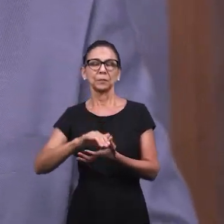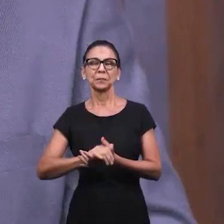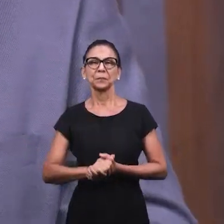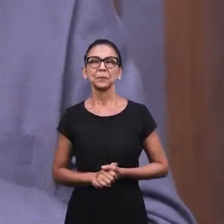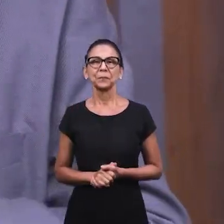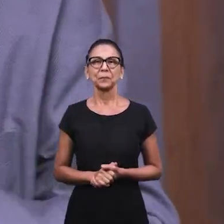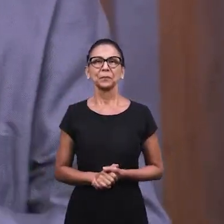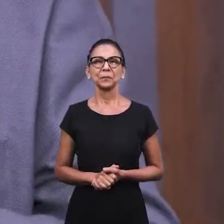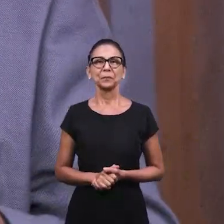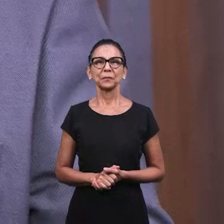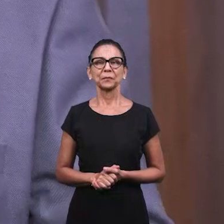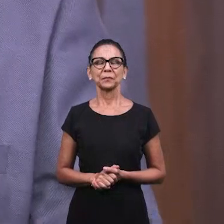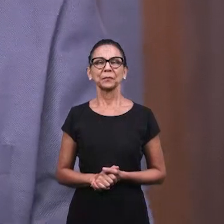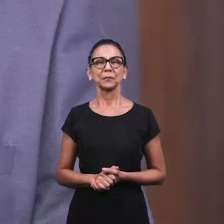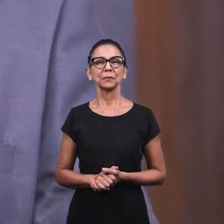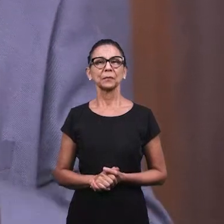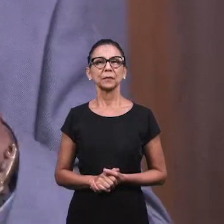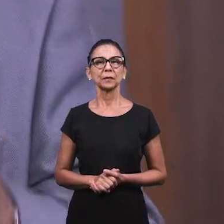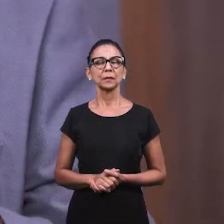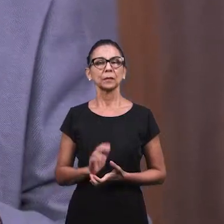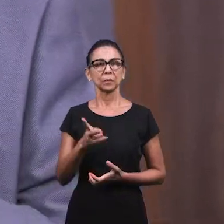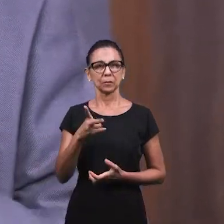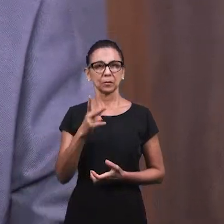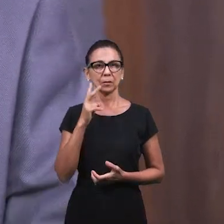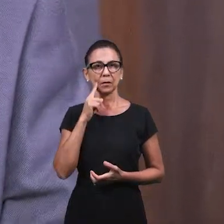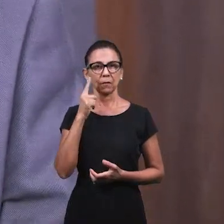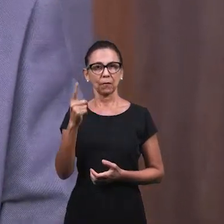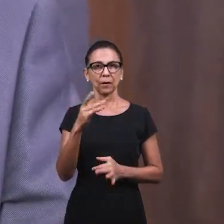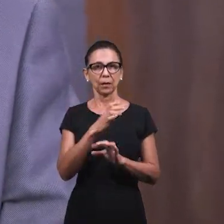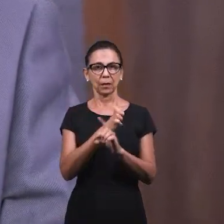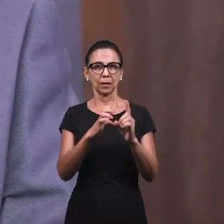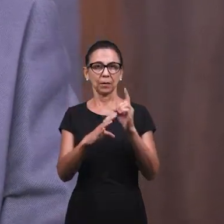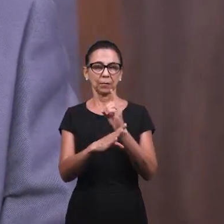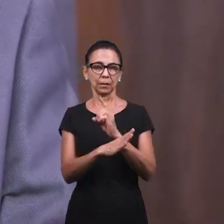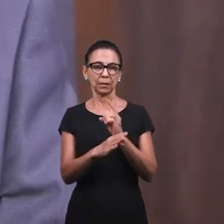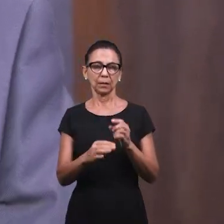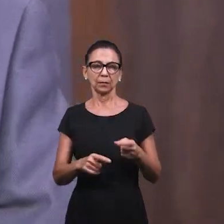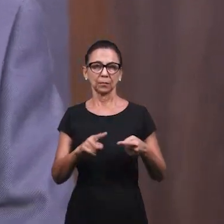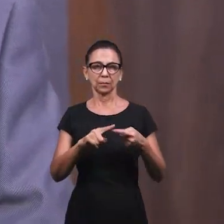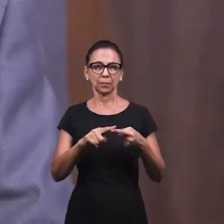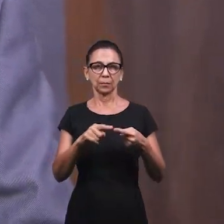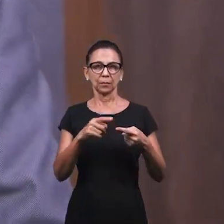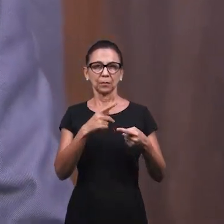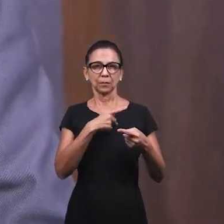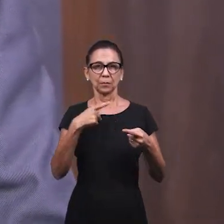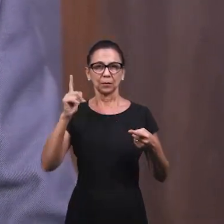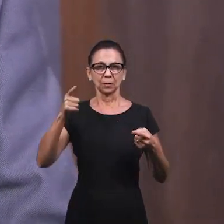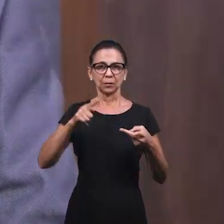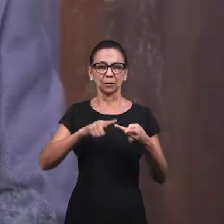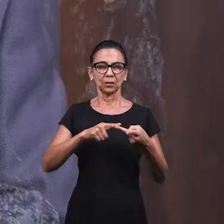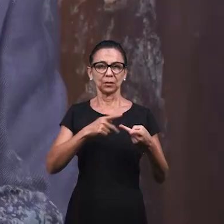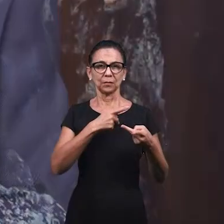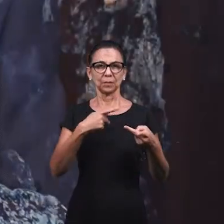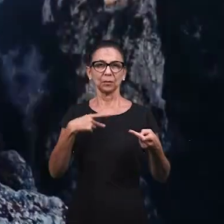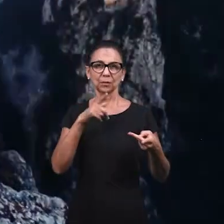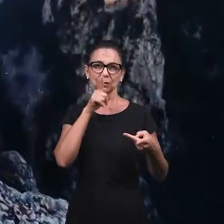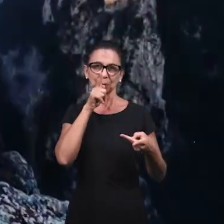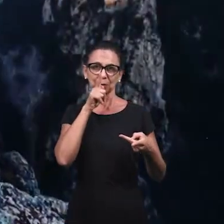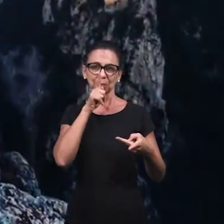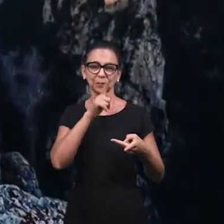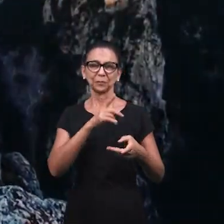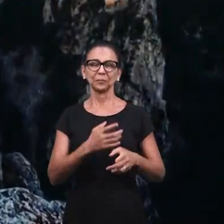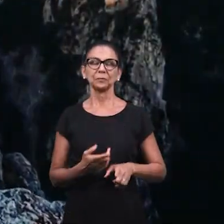juste après, vous continuez à assister à l'école biblique dominicale avec la partie doctrinaire de la conduction des pasteurs José Tigueiros et Gilson Souza.